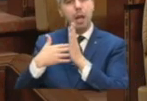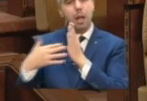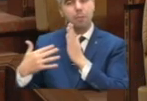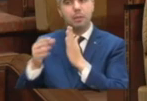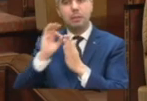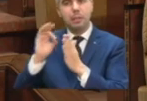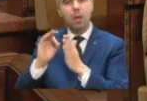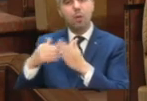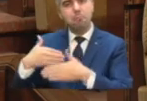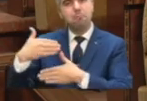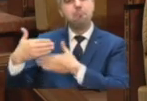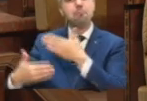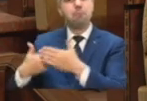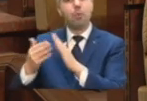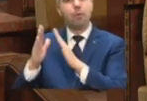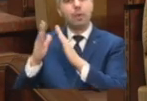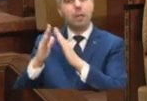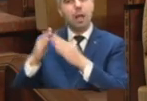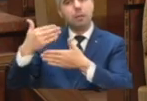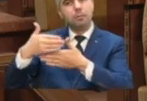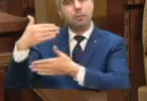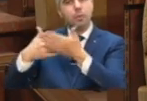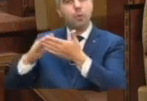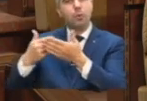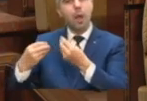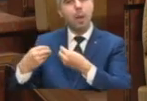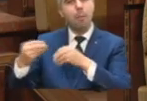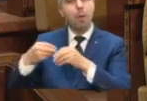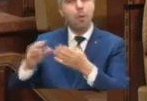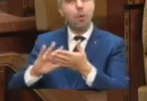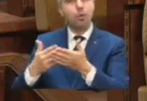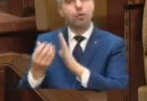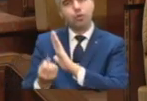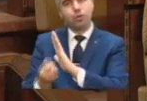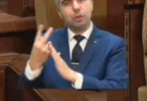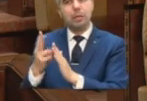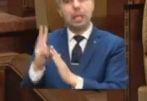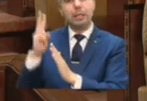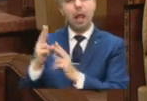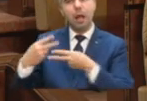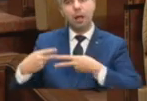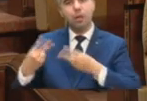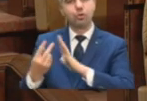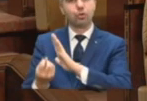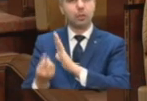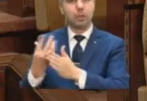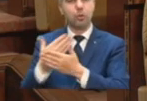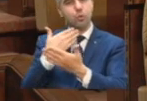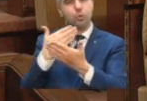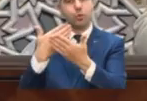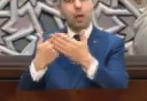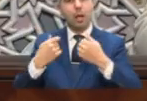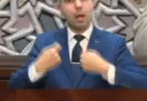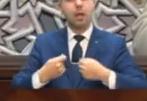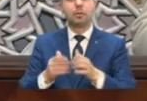الحالية لقطاع الإسكان والأنشطة العقارية وإحداث انطلاقة جديدة لهذا القطاع الحيوي. شكرا سيد الرئيس.